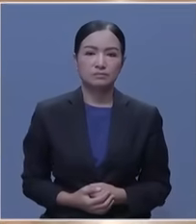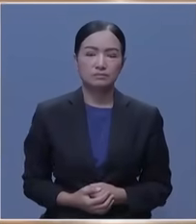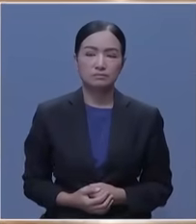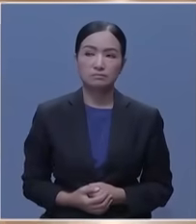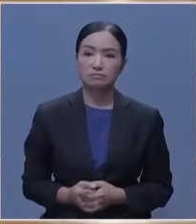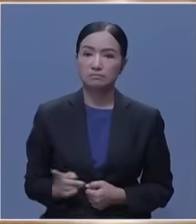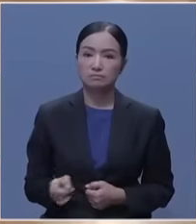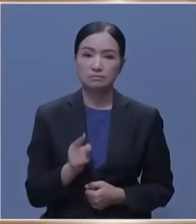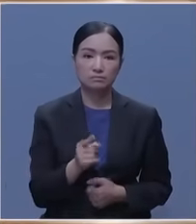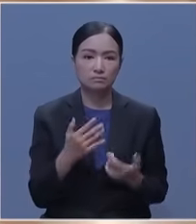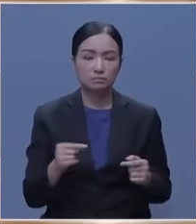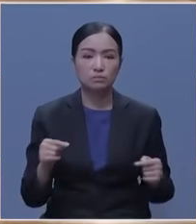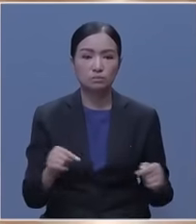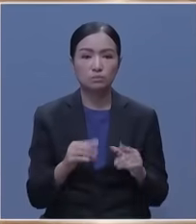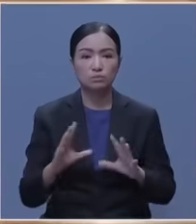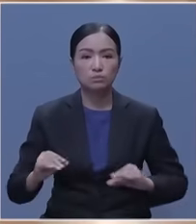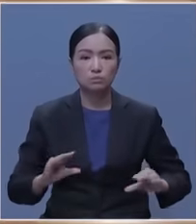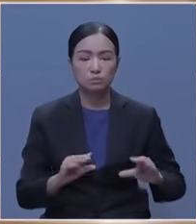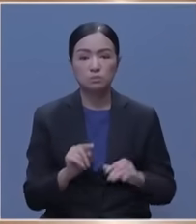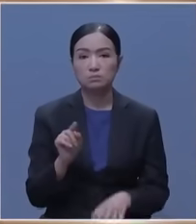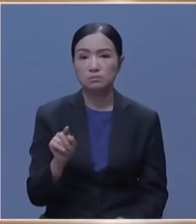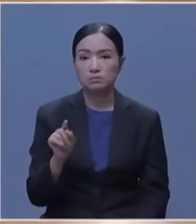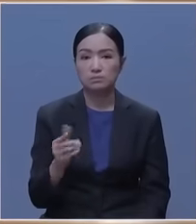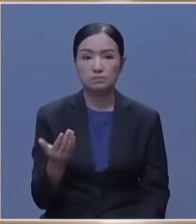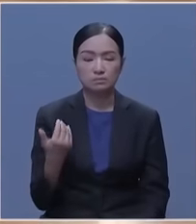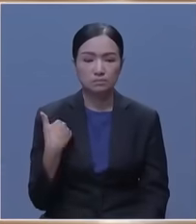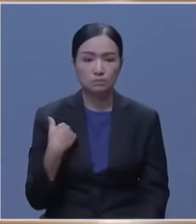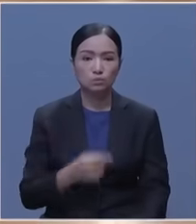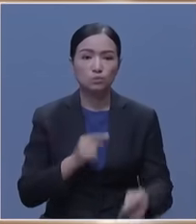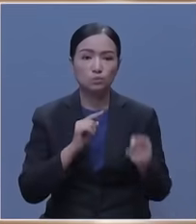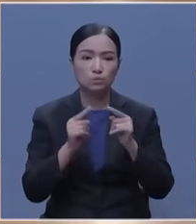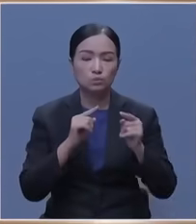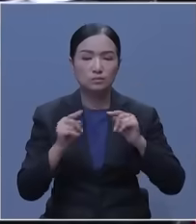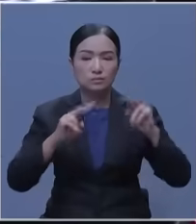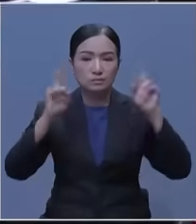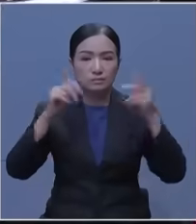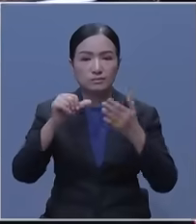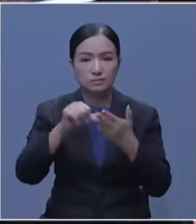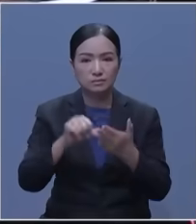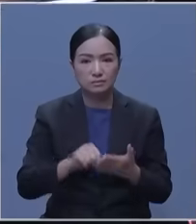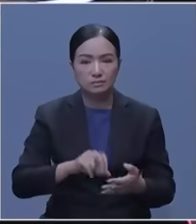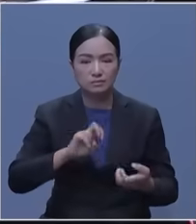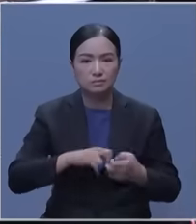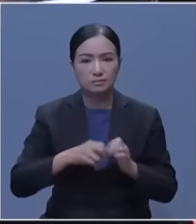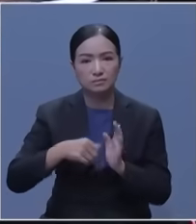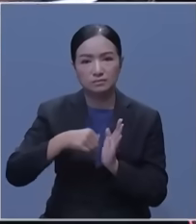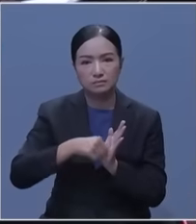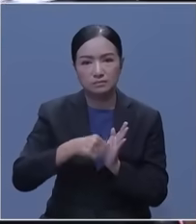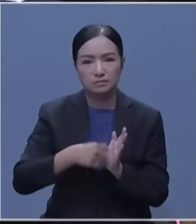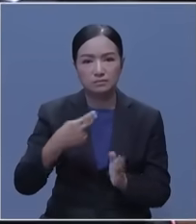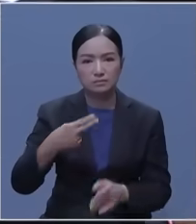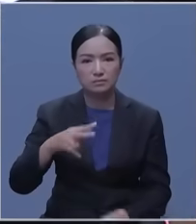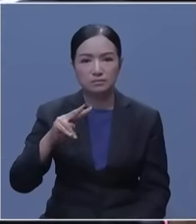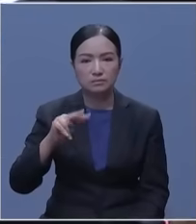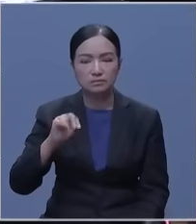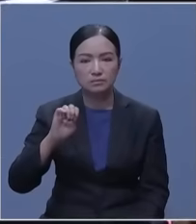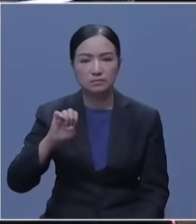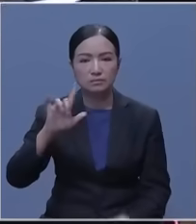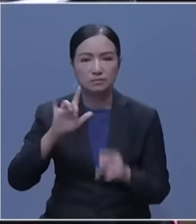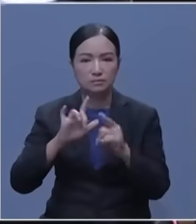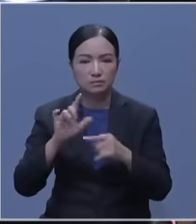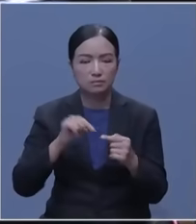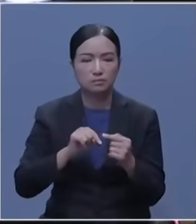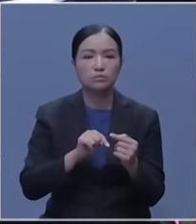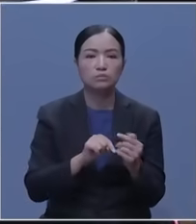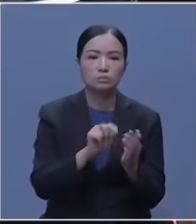อยบอกว่าจริงๆในวงประชุมวันนี้วันนั้นเนี่ยนะฮะมีการคุยเรื่องของการแก้ปัญหาเรื่องหนี้ทั้งในแล้วก็นอกระบบนะครับ